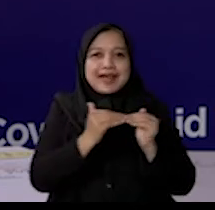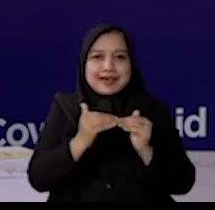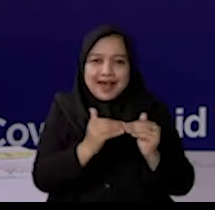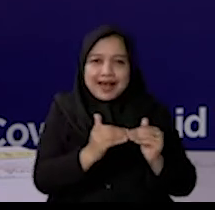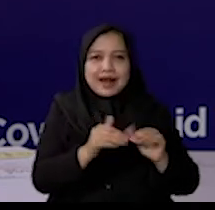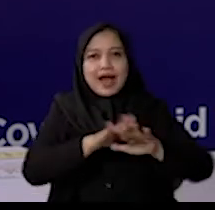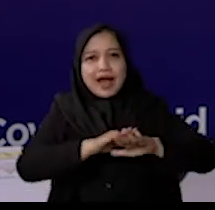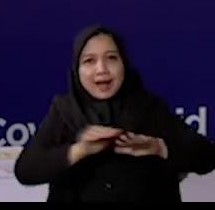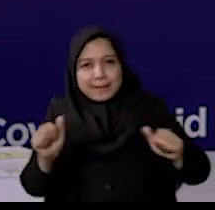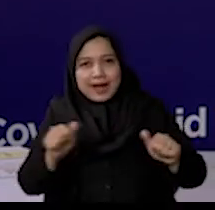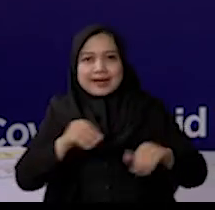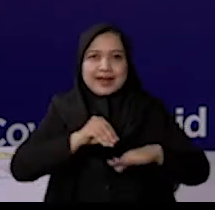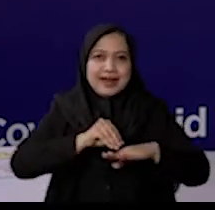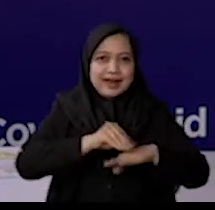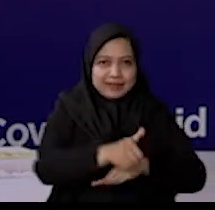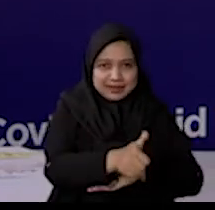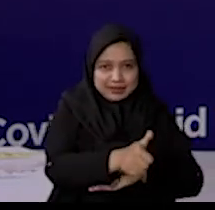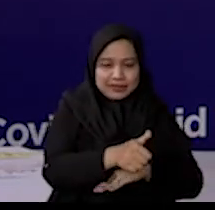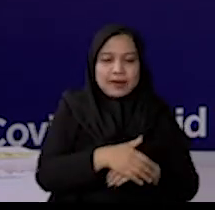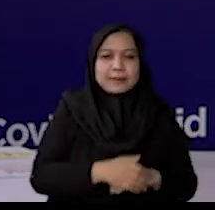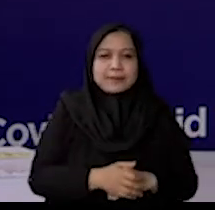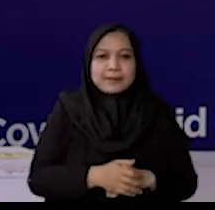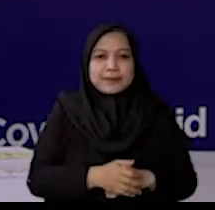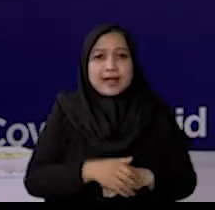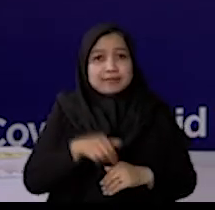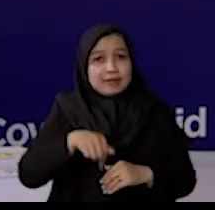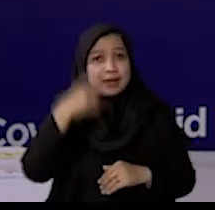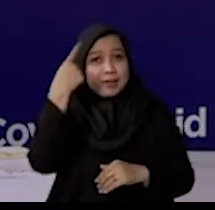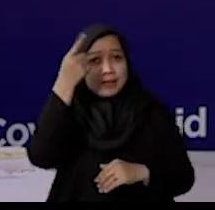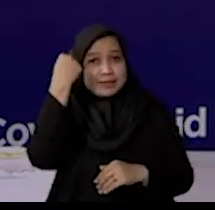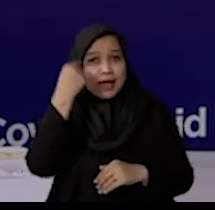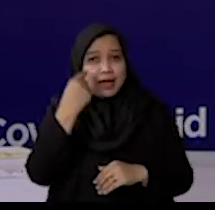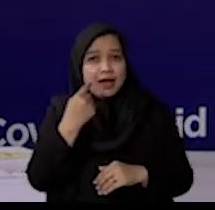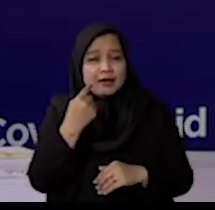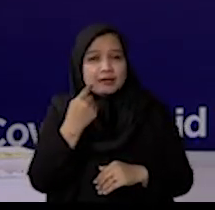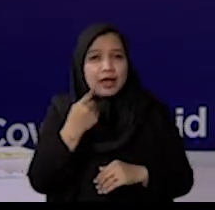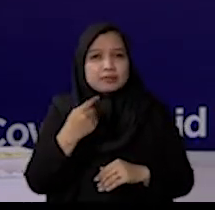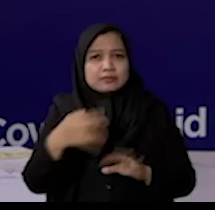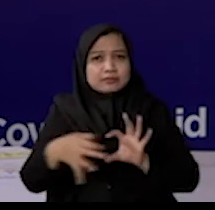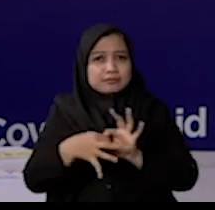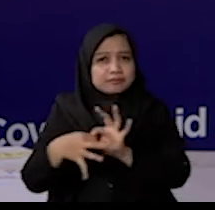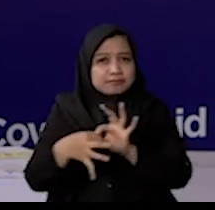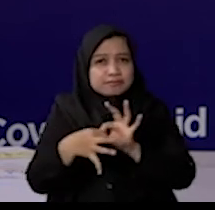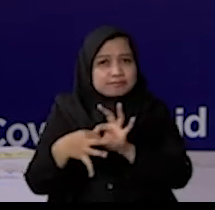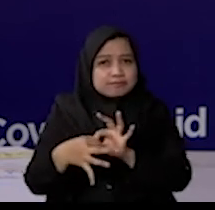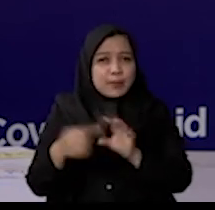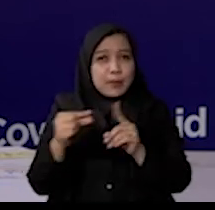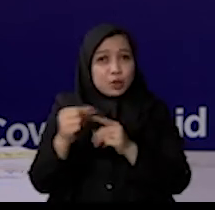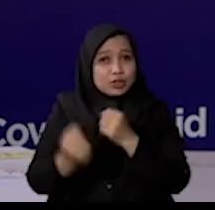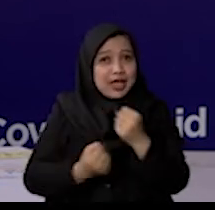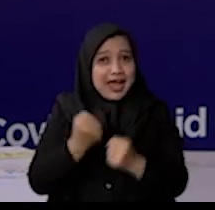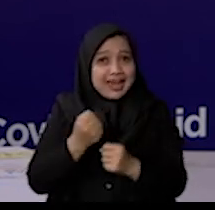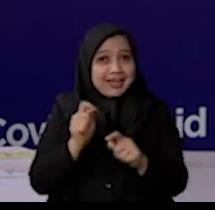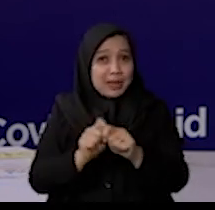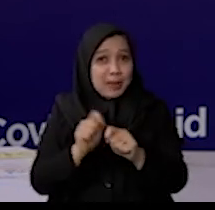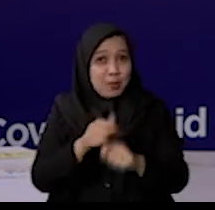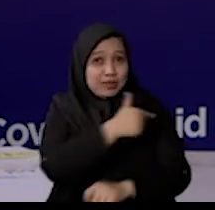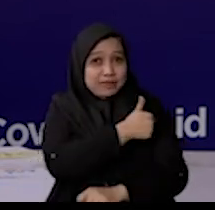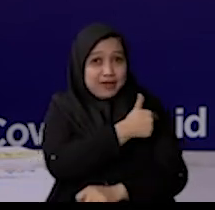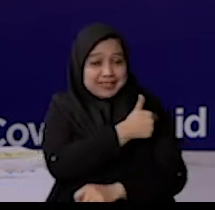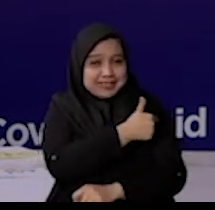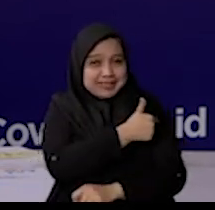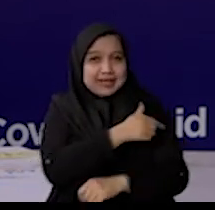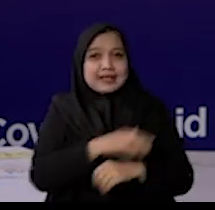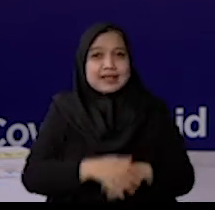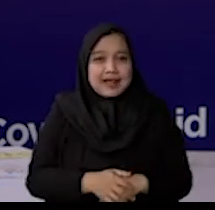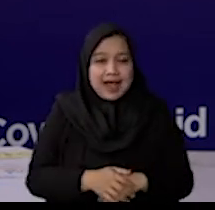digunakan. Pemerintah terus berkoordinasi dengan para pengembang vaksin untuk memastikan bahwa